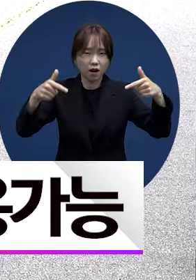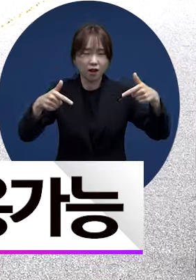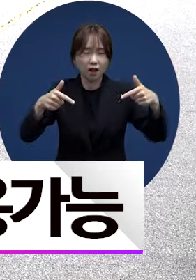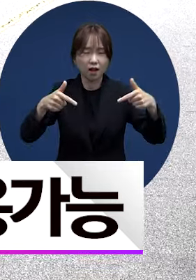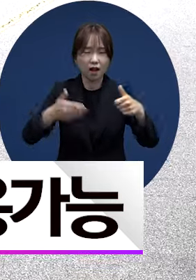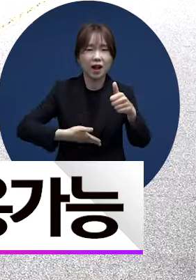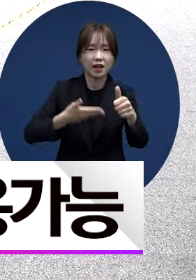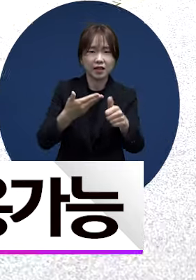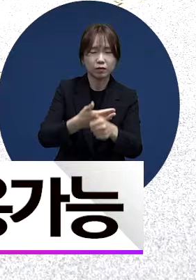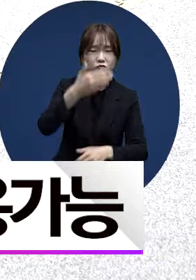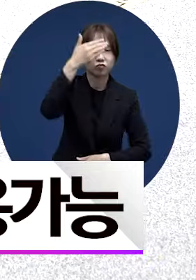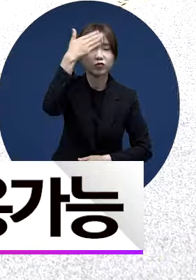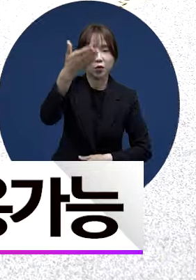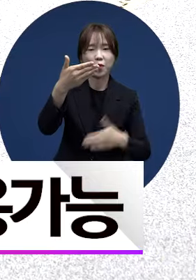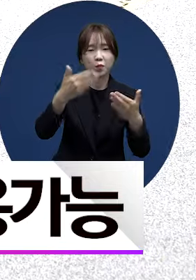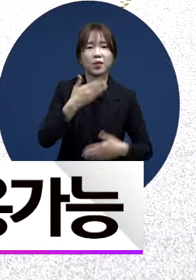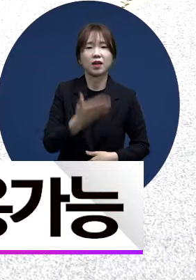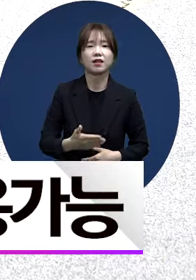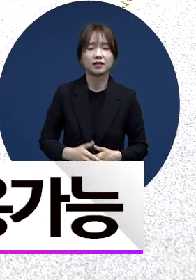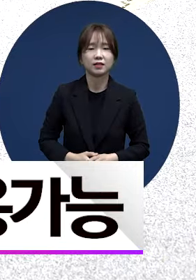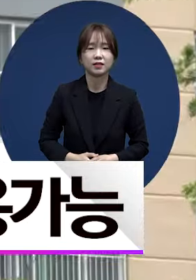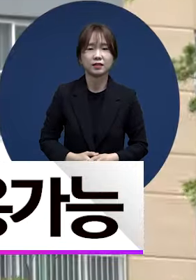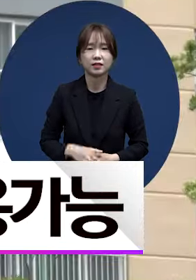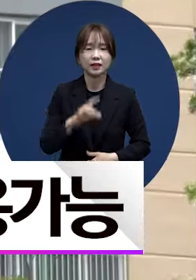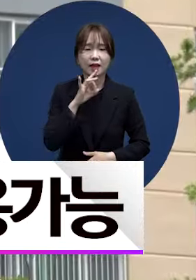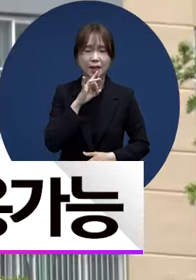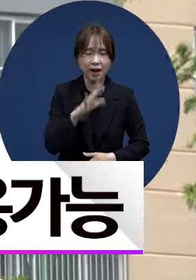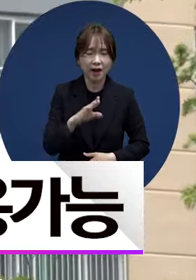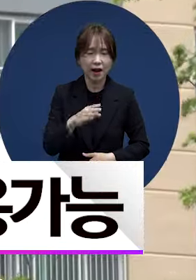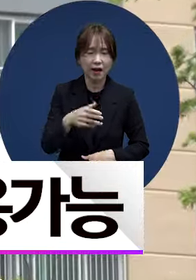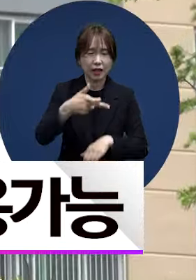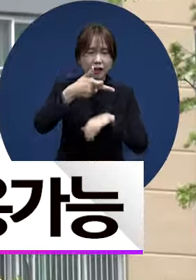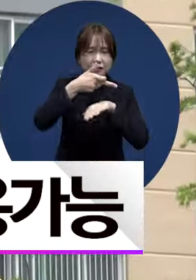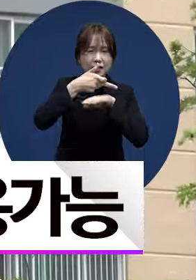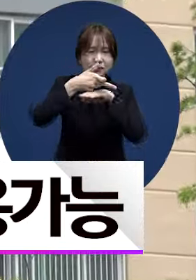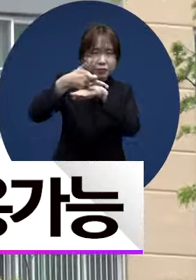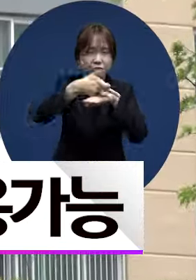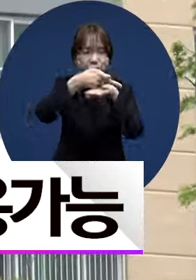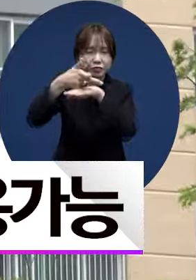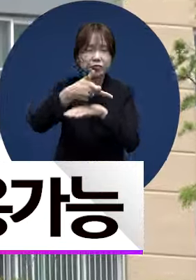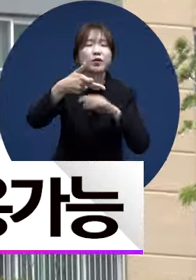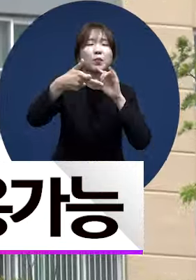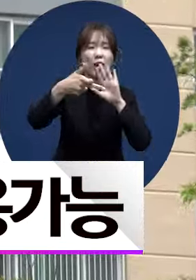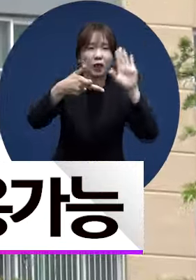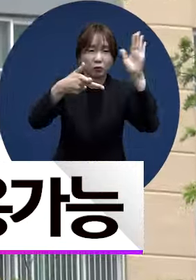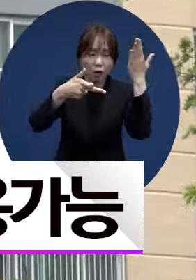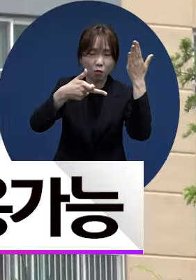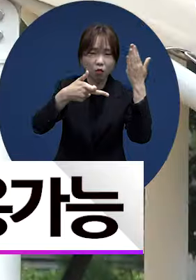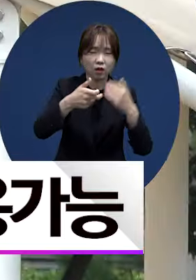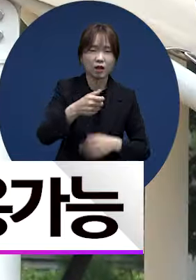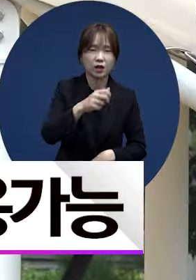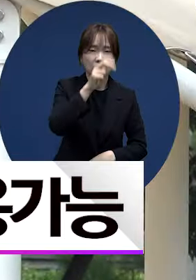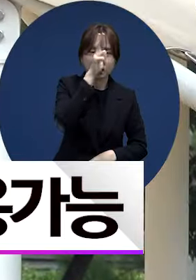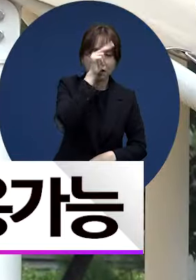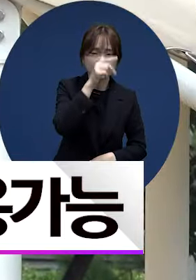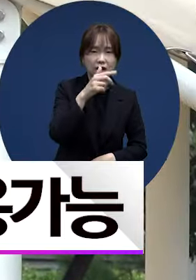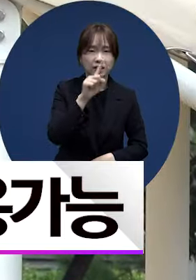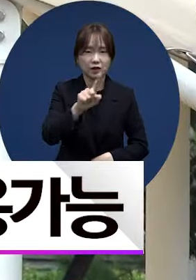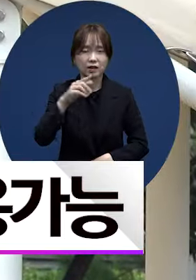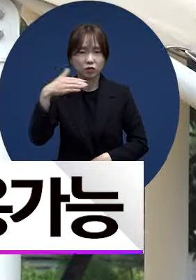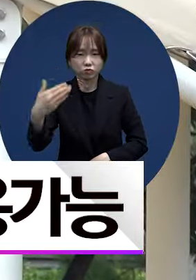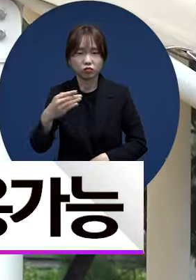확대되는 단속 알림을 무료로 받아볼 수 있습니다. 단 알림 서비스는 고정형, 이동형 CCTV 단속에 한정되어